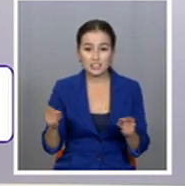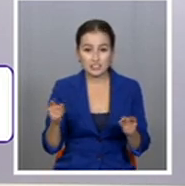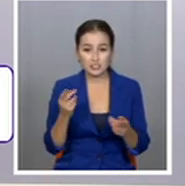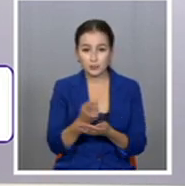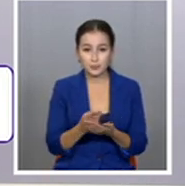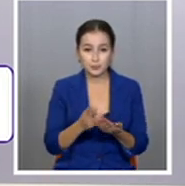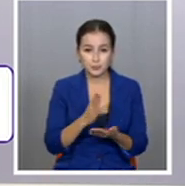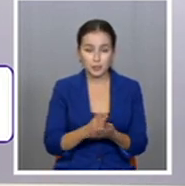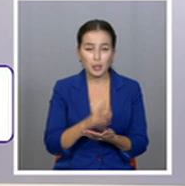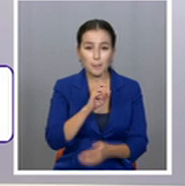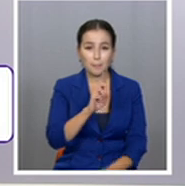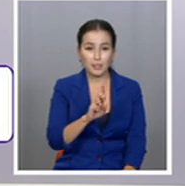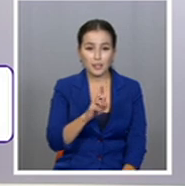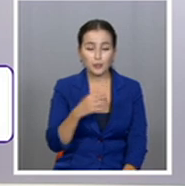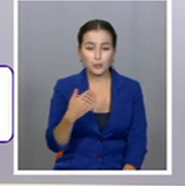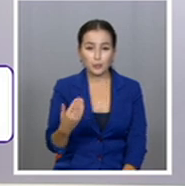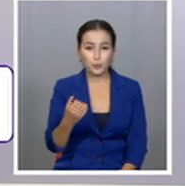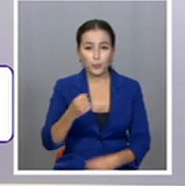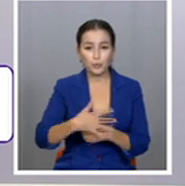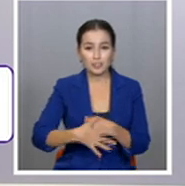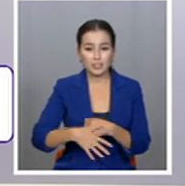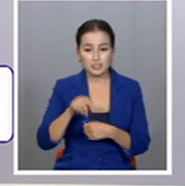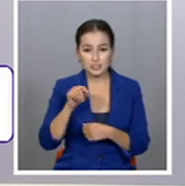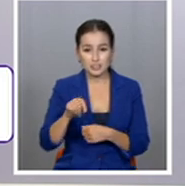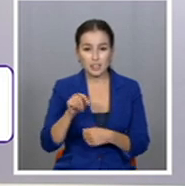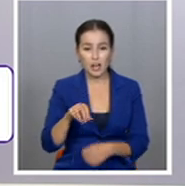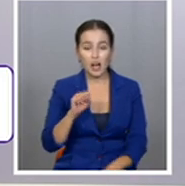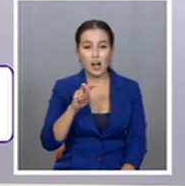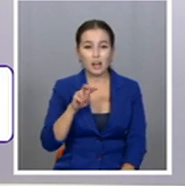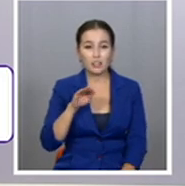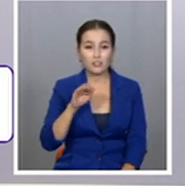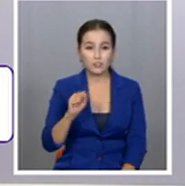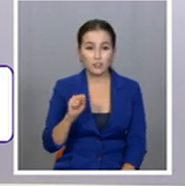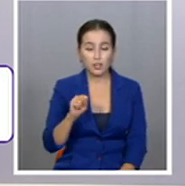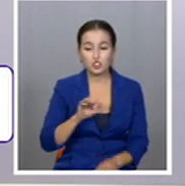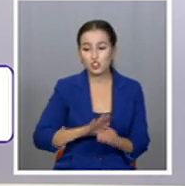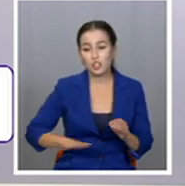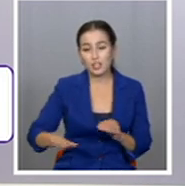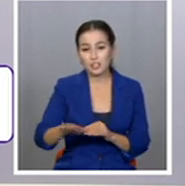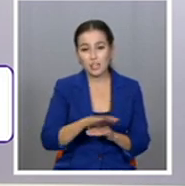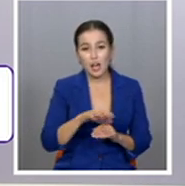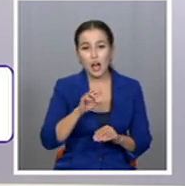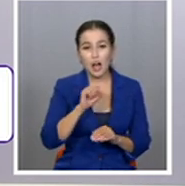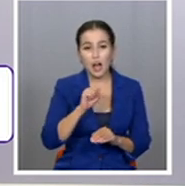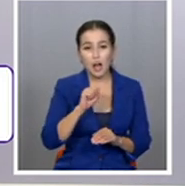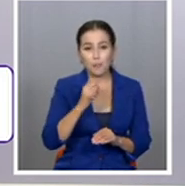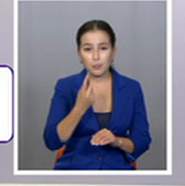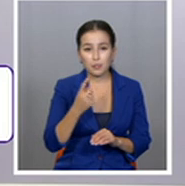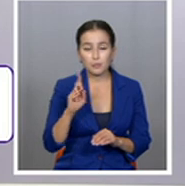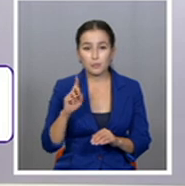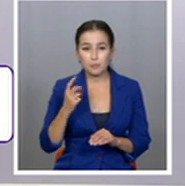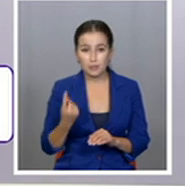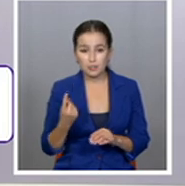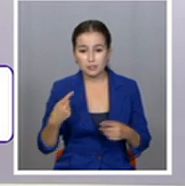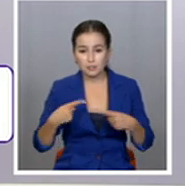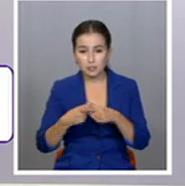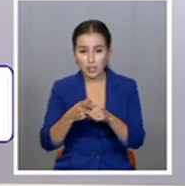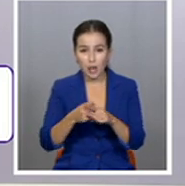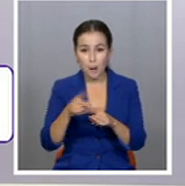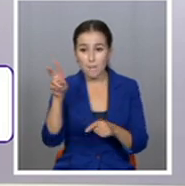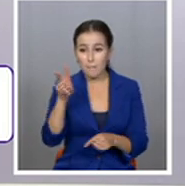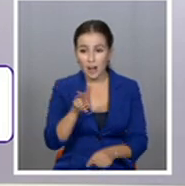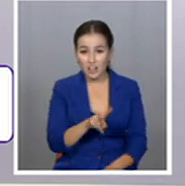Б оның ортасы. Альфа жазықтығын А1, Б1, С1 нүктелерінде қиып өтетін параллель